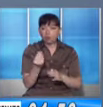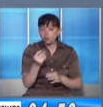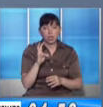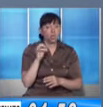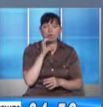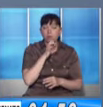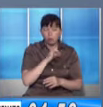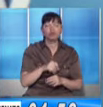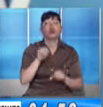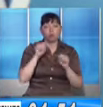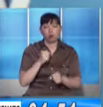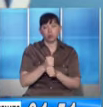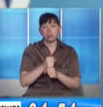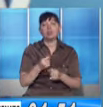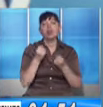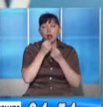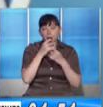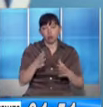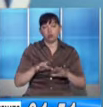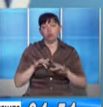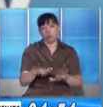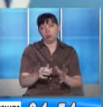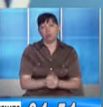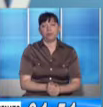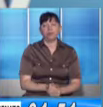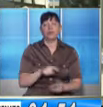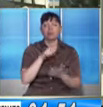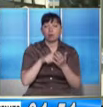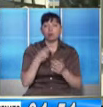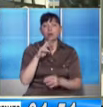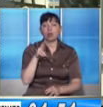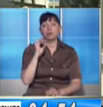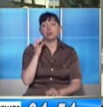furi, se fac lucruri frumoase. Vă mulțumesc foarte mult. Întrebarea pentru domnul Perciun.